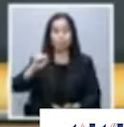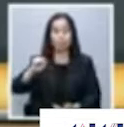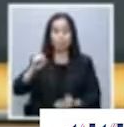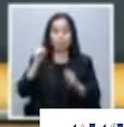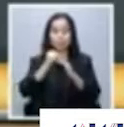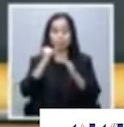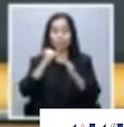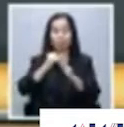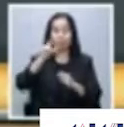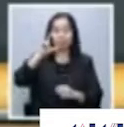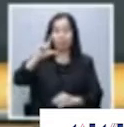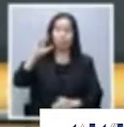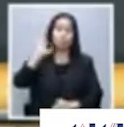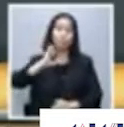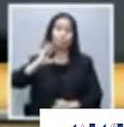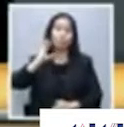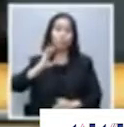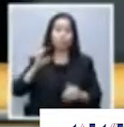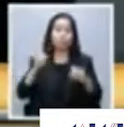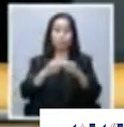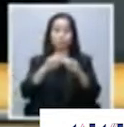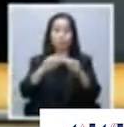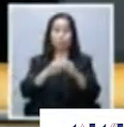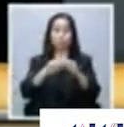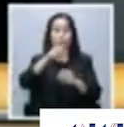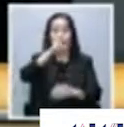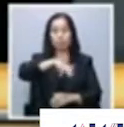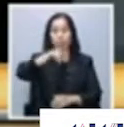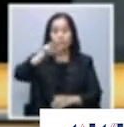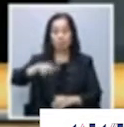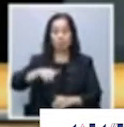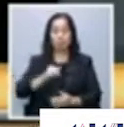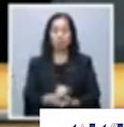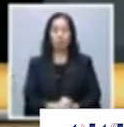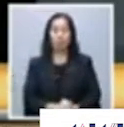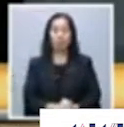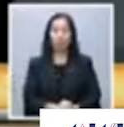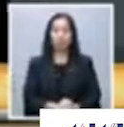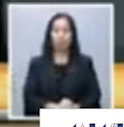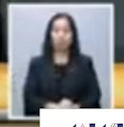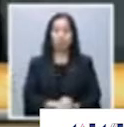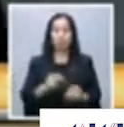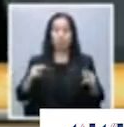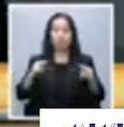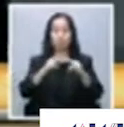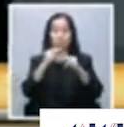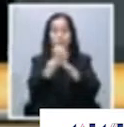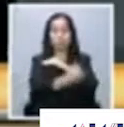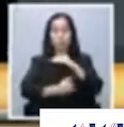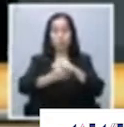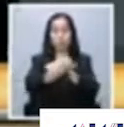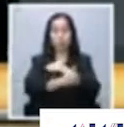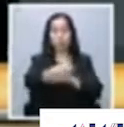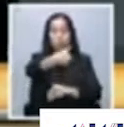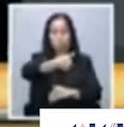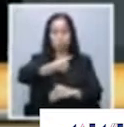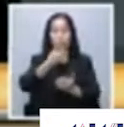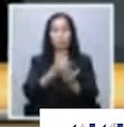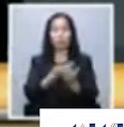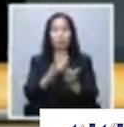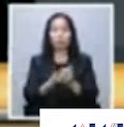ลพบุรีพรรคเพื่อไทยตามที่กระทรวงต่างประเทศได้ตั้งงบประมาณไว้ประมาณ